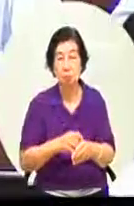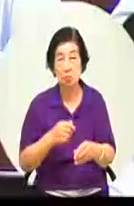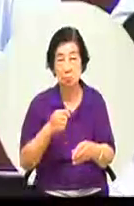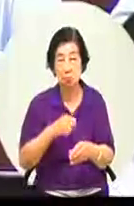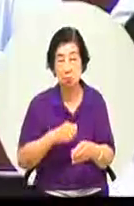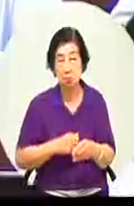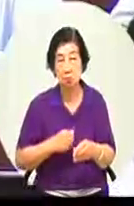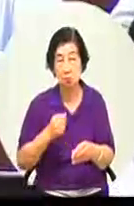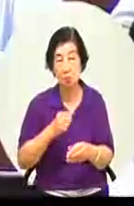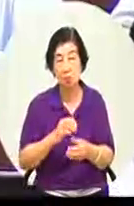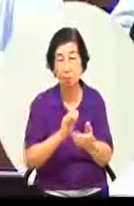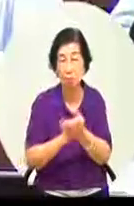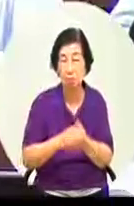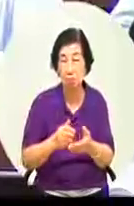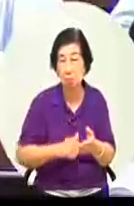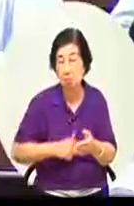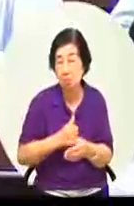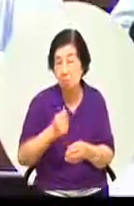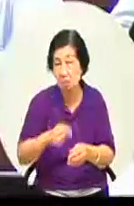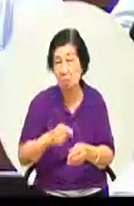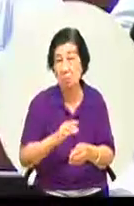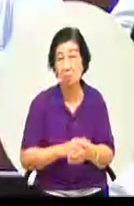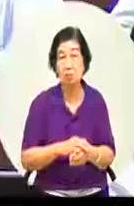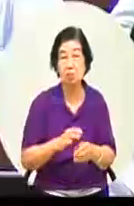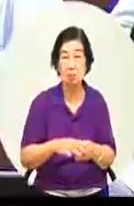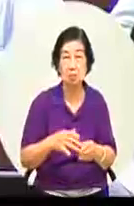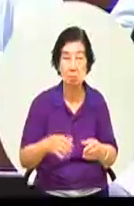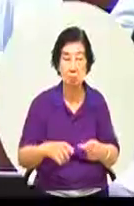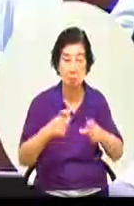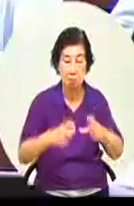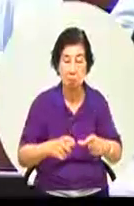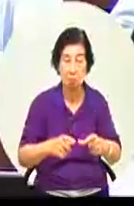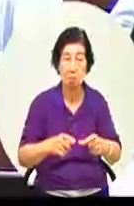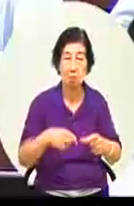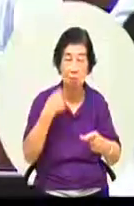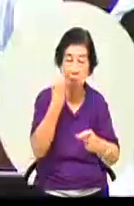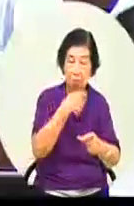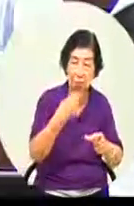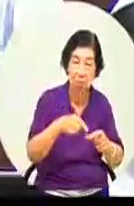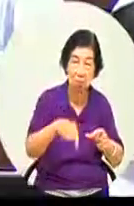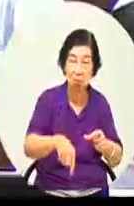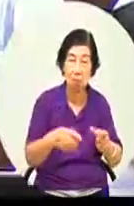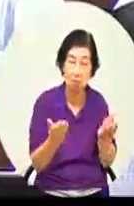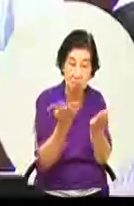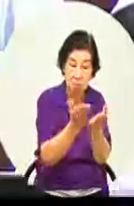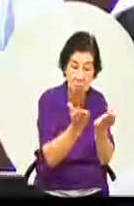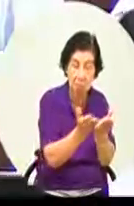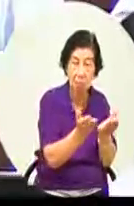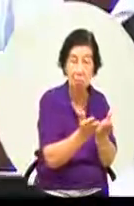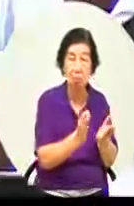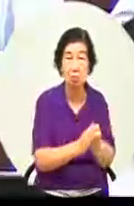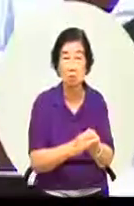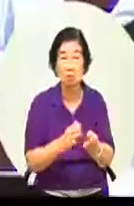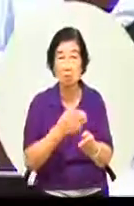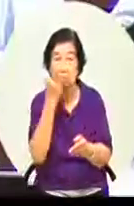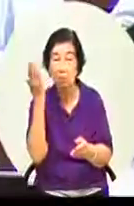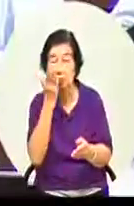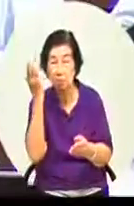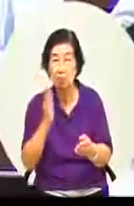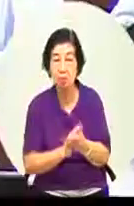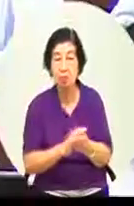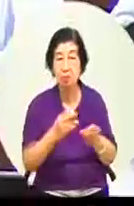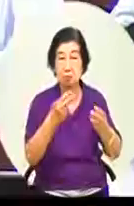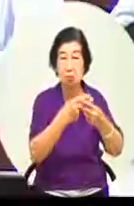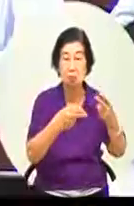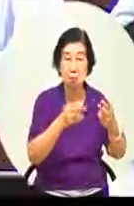分当然就是到了这个地方它的港口在地的观光的资源是不是能够让我们的游轮的旅客能够有一些充分